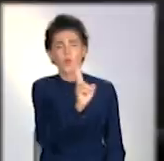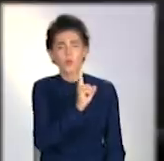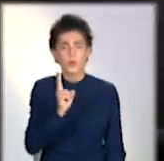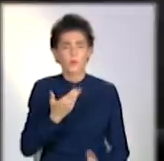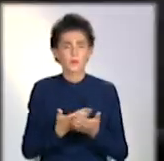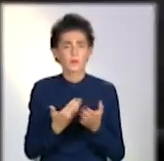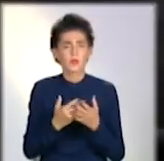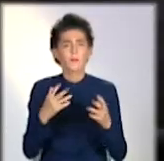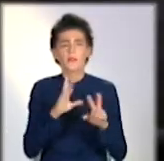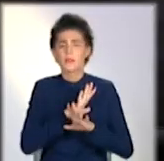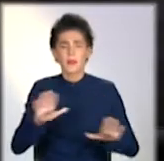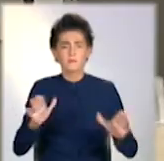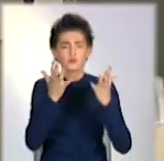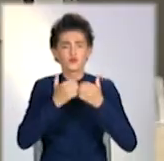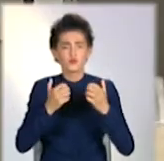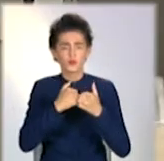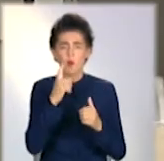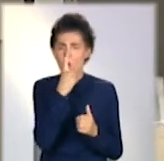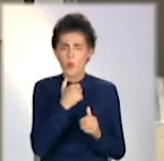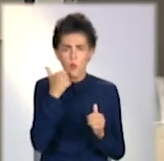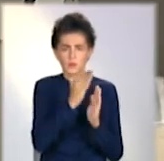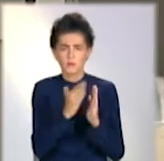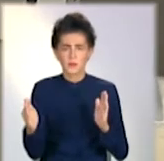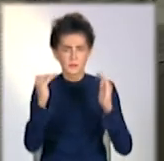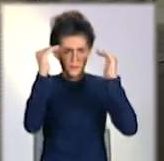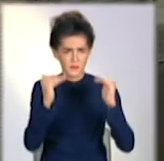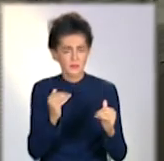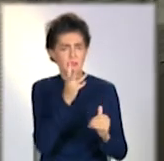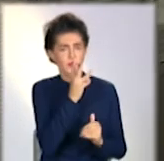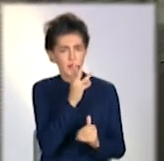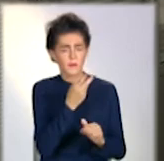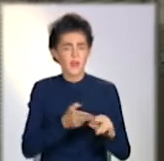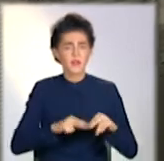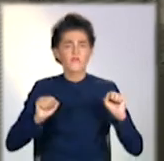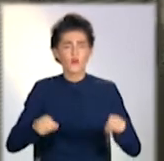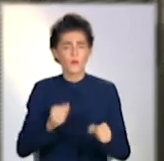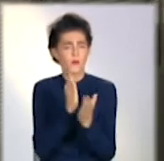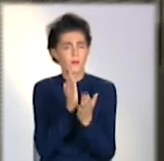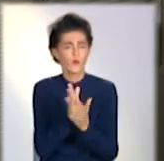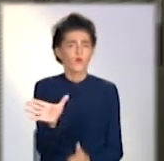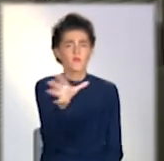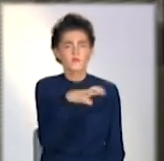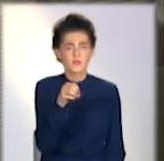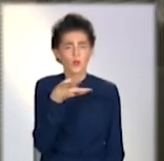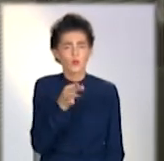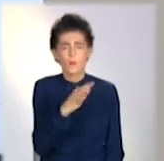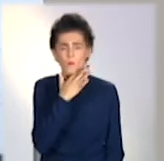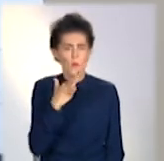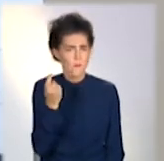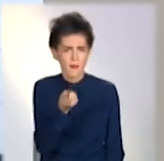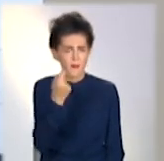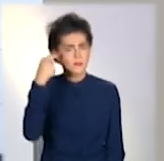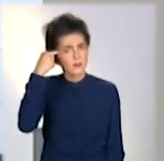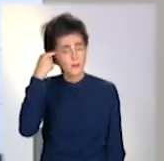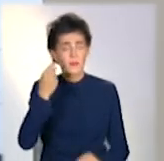не враховували певні роки із низькою зарплатою. Ця можливість є у всіх, але про неї мало хто знає. Вона дає